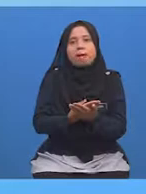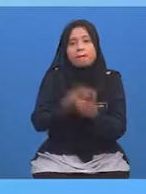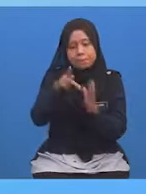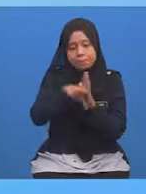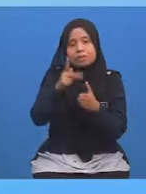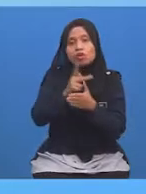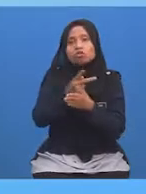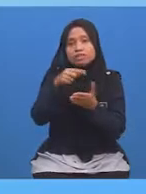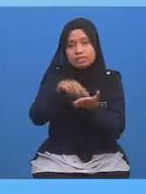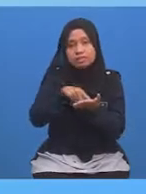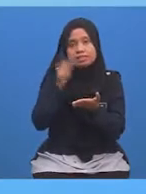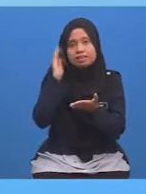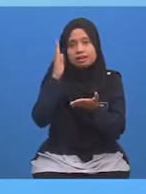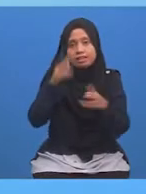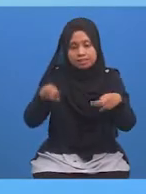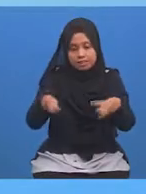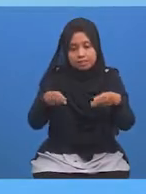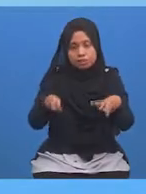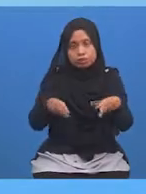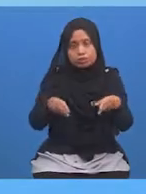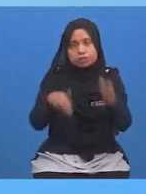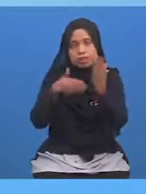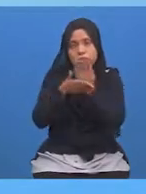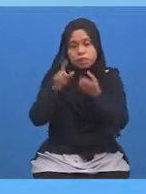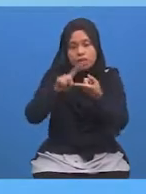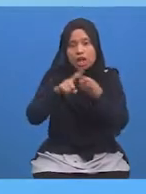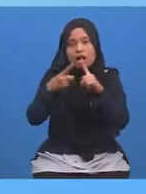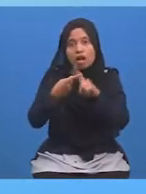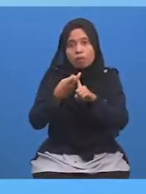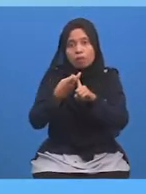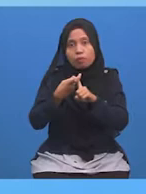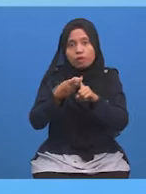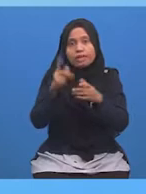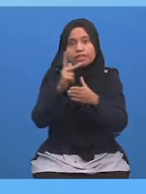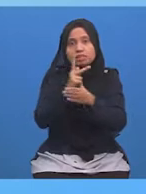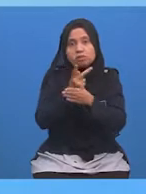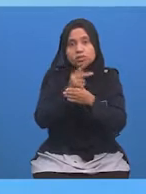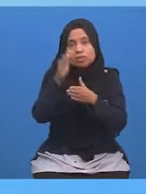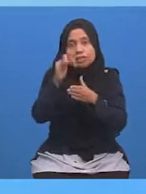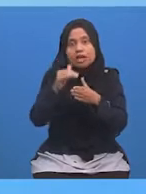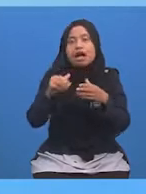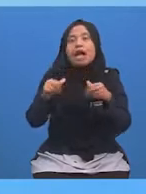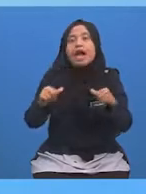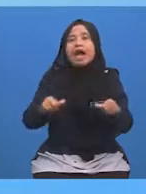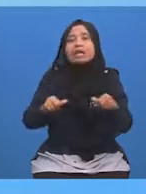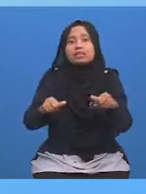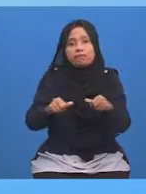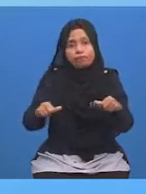Perkongsian ini akan diuruskan oleh rakan kongsi yang aktif.